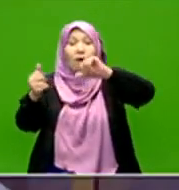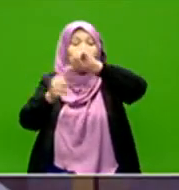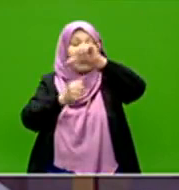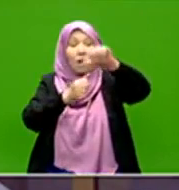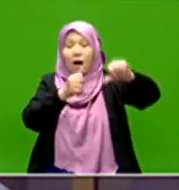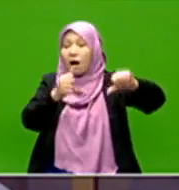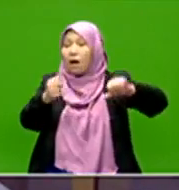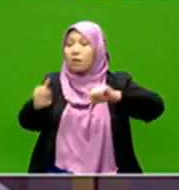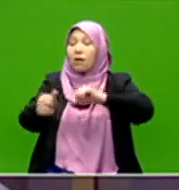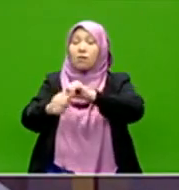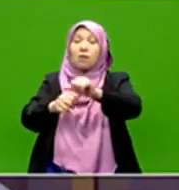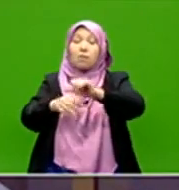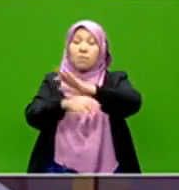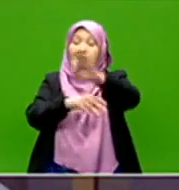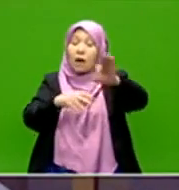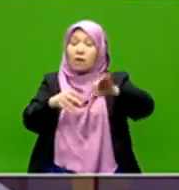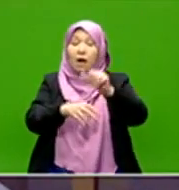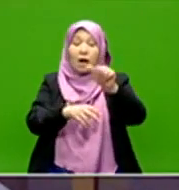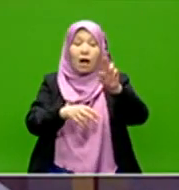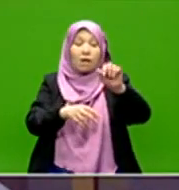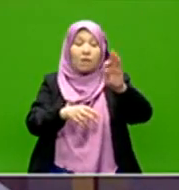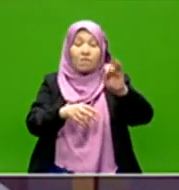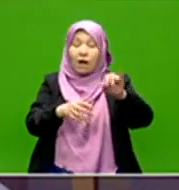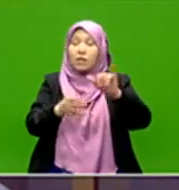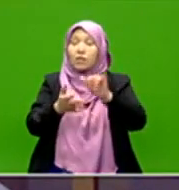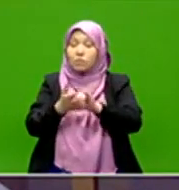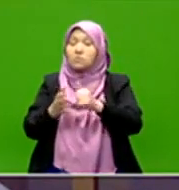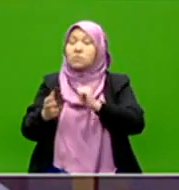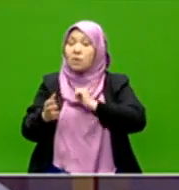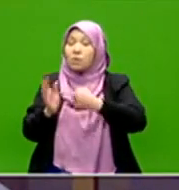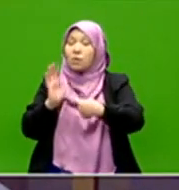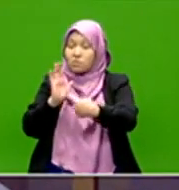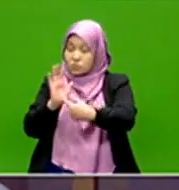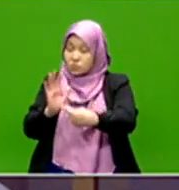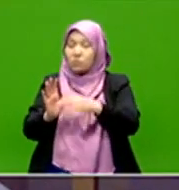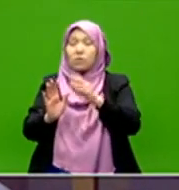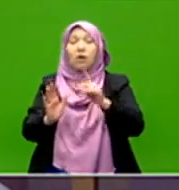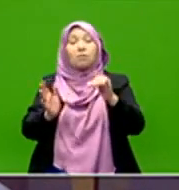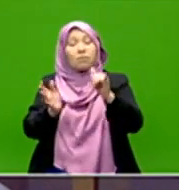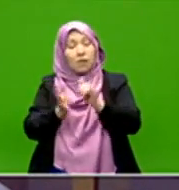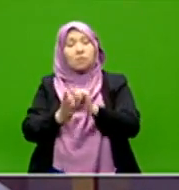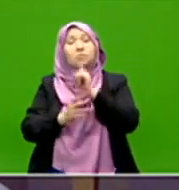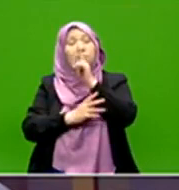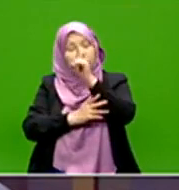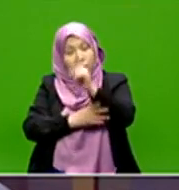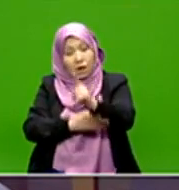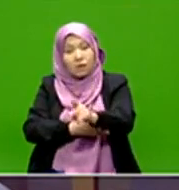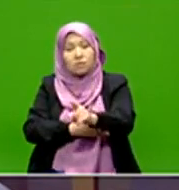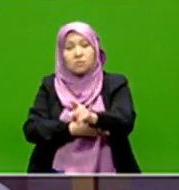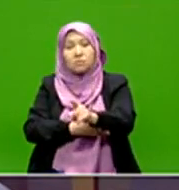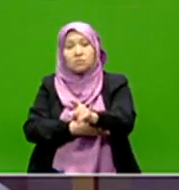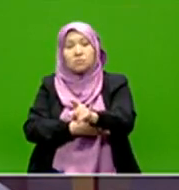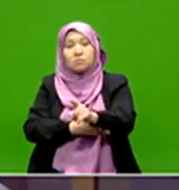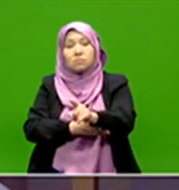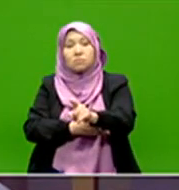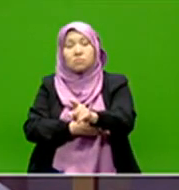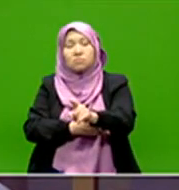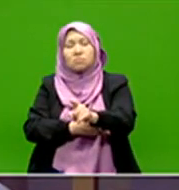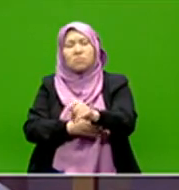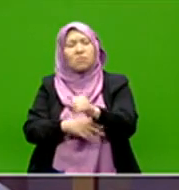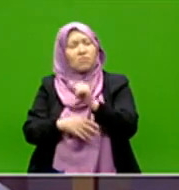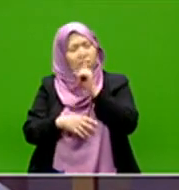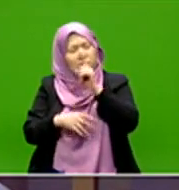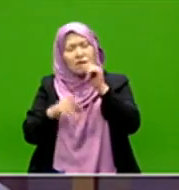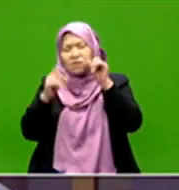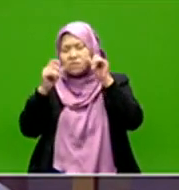sendiri yang pelbagai jenis orang menunjukkan apa? Ya. Menunjukkan bahawa sebenarnya benarnya Islam ini sendiri,